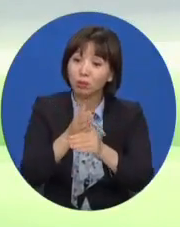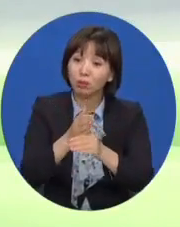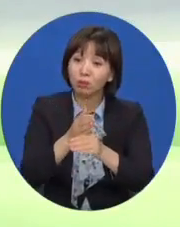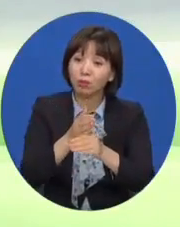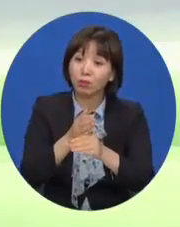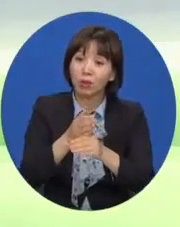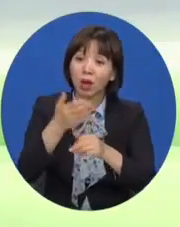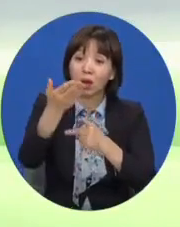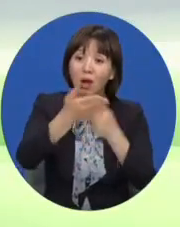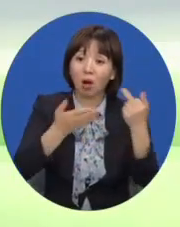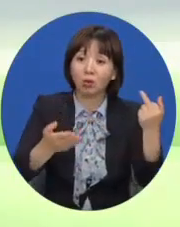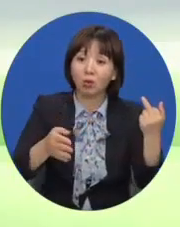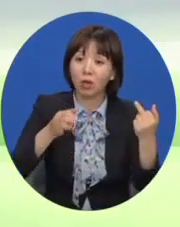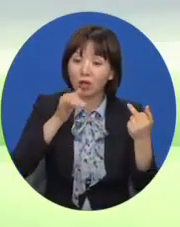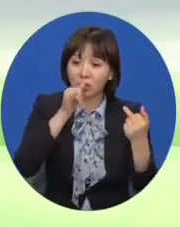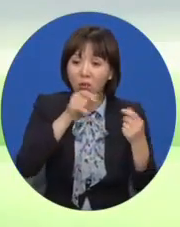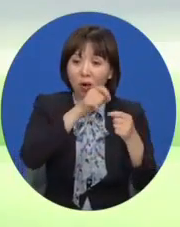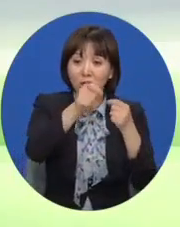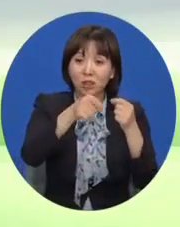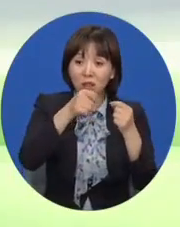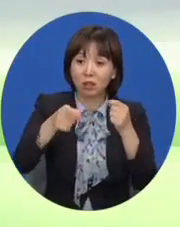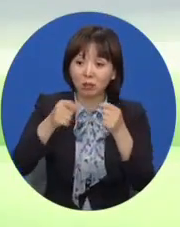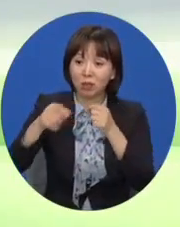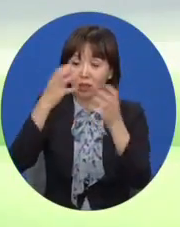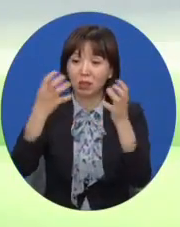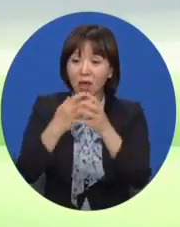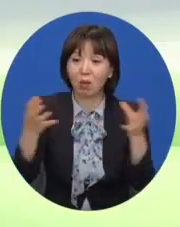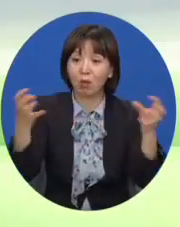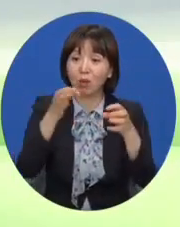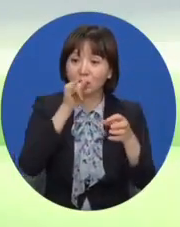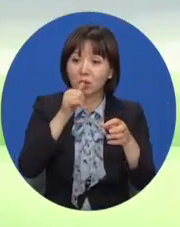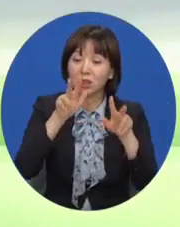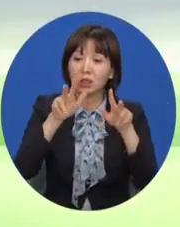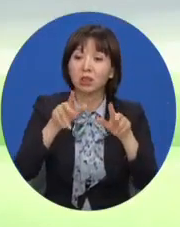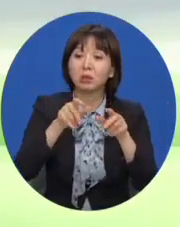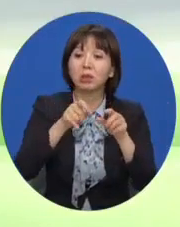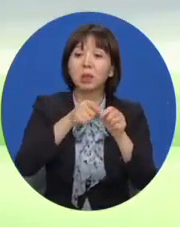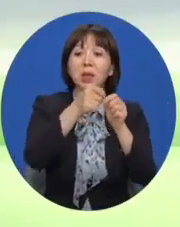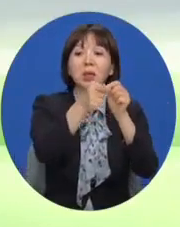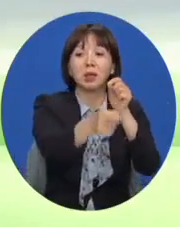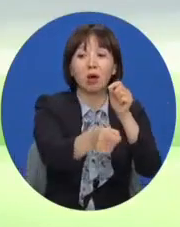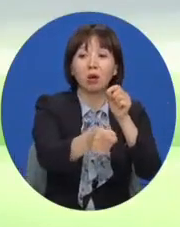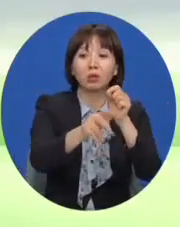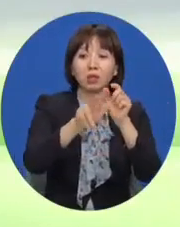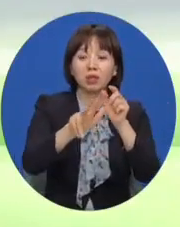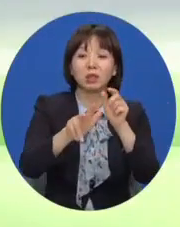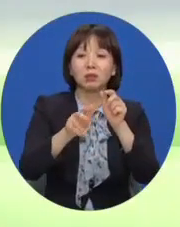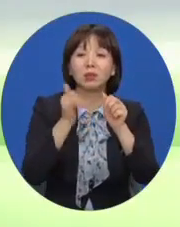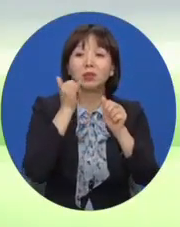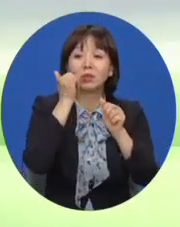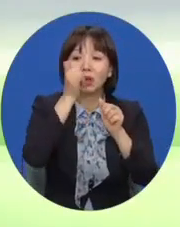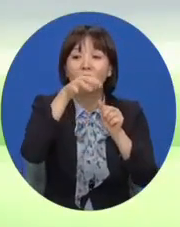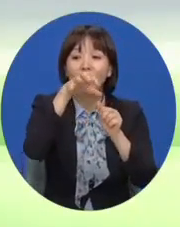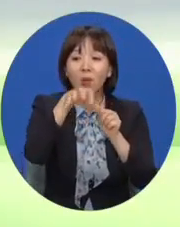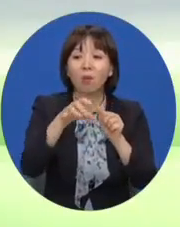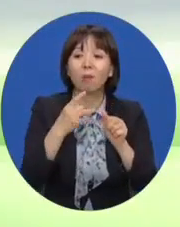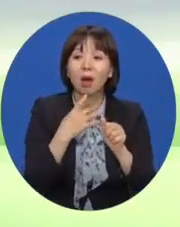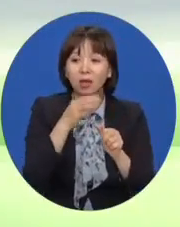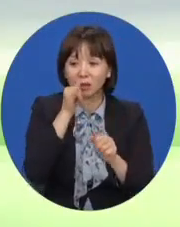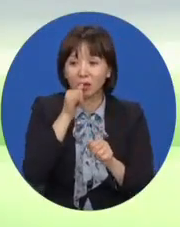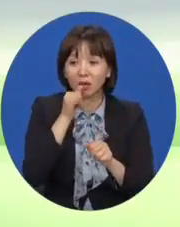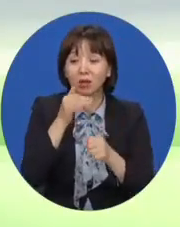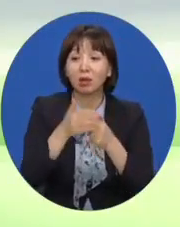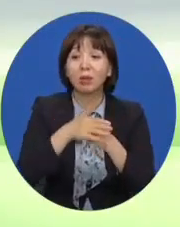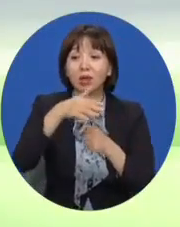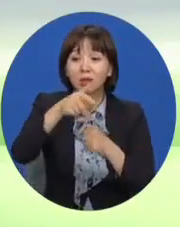큰 강원도에 있던 지사 지점들이 모두 다 제천에 있었죠. 지금은 영업소 뭐 지금 연락소밖에 없습니다. 이런 상황이기 때문에 제천은